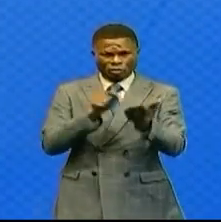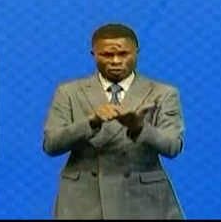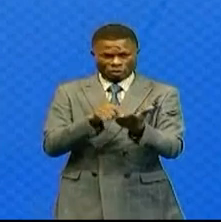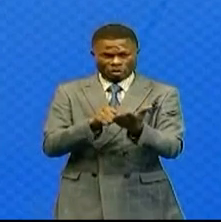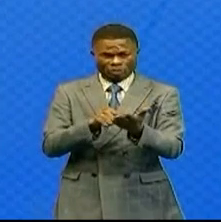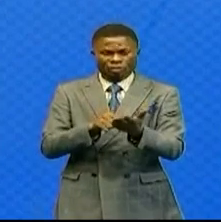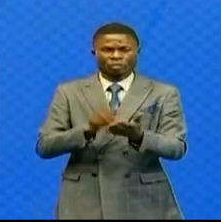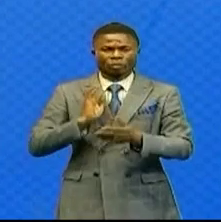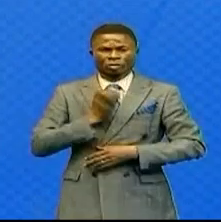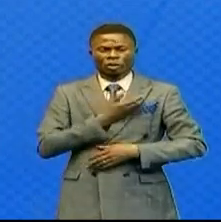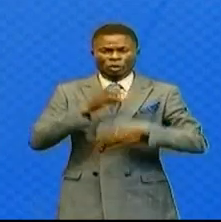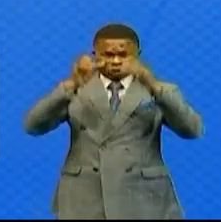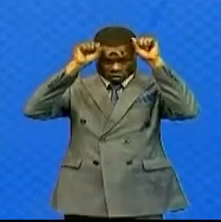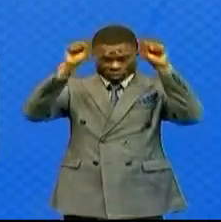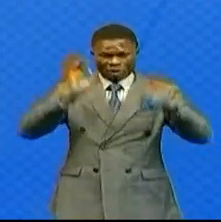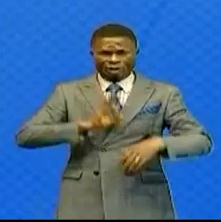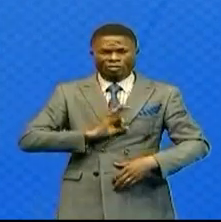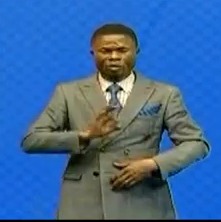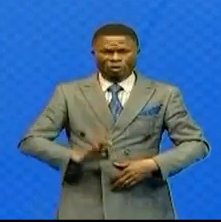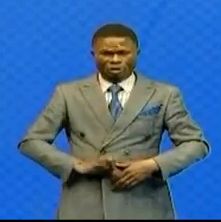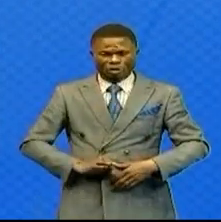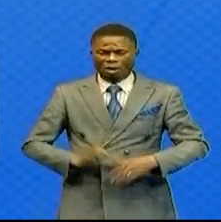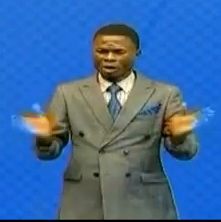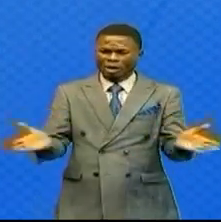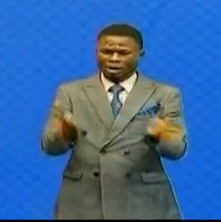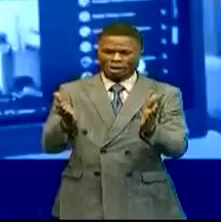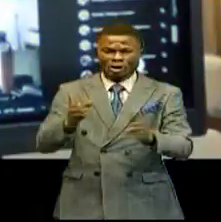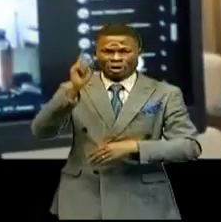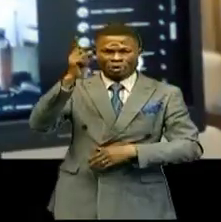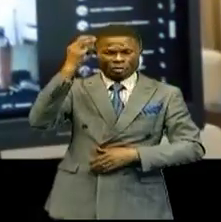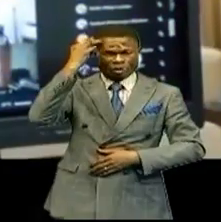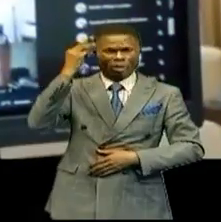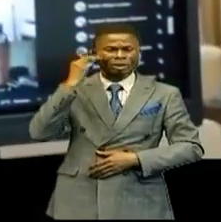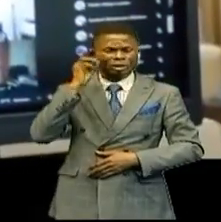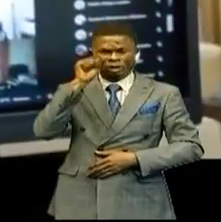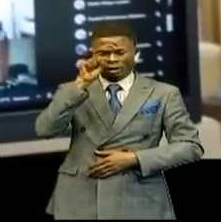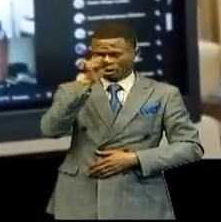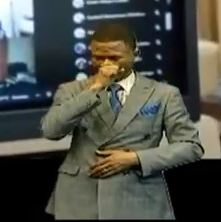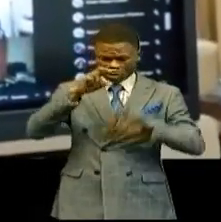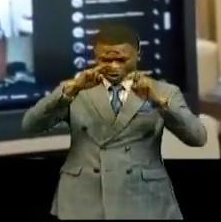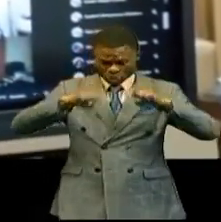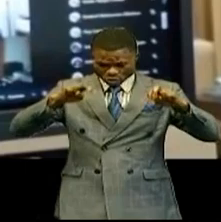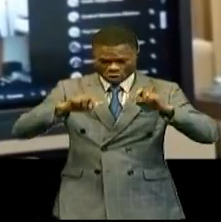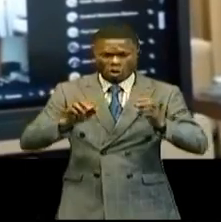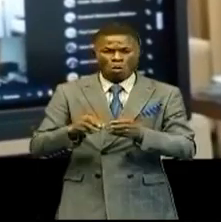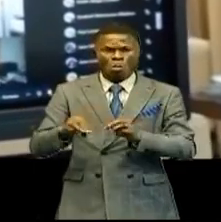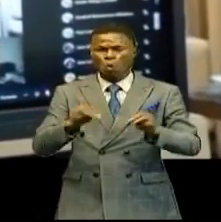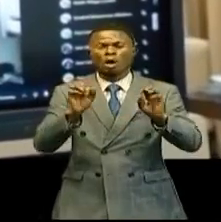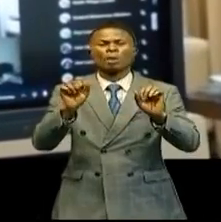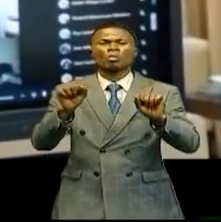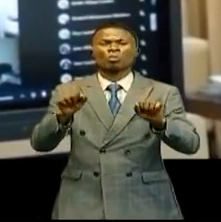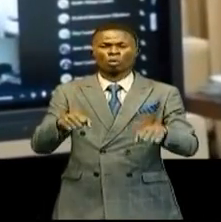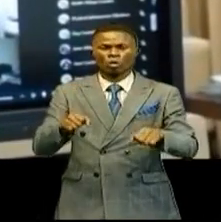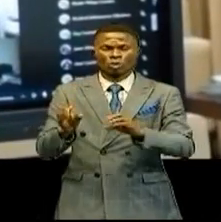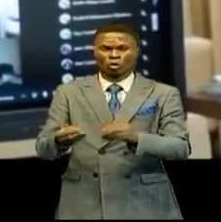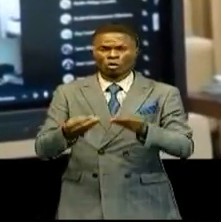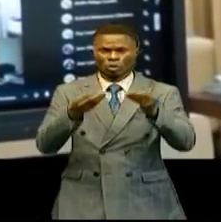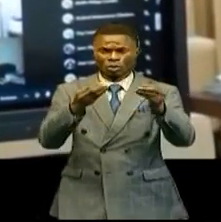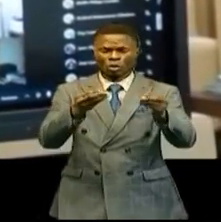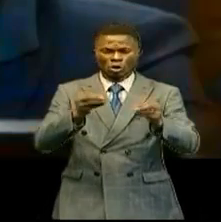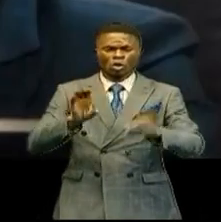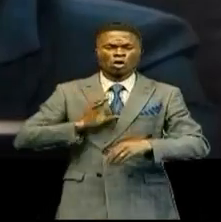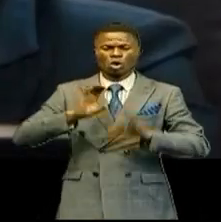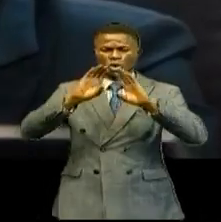Le président de la République a encouragé le Premier ministre à examiner la possibilité de mettre sur pied une commission